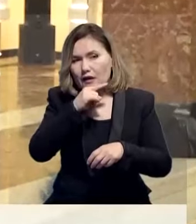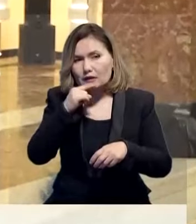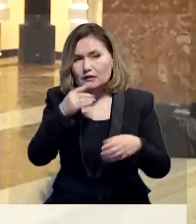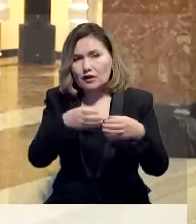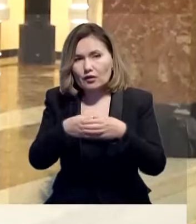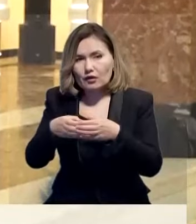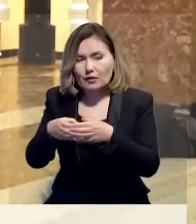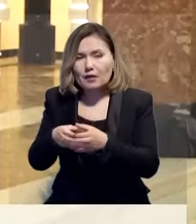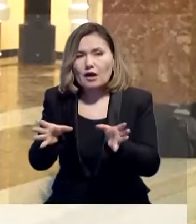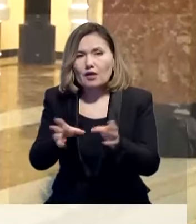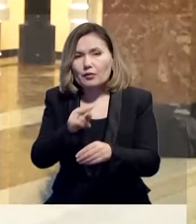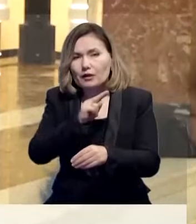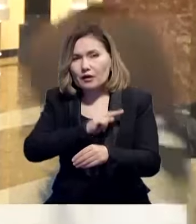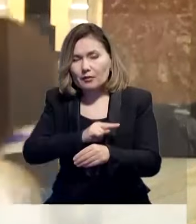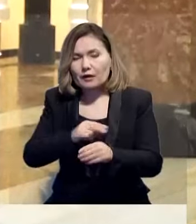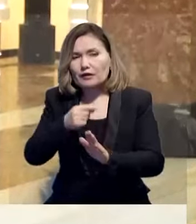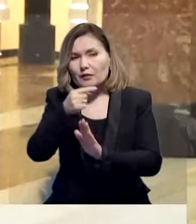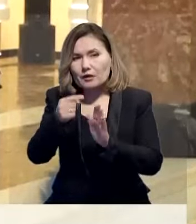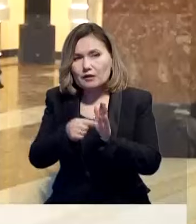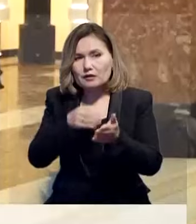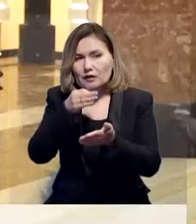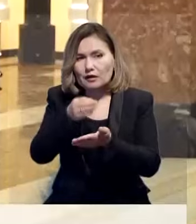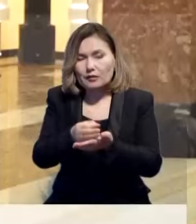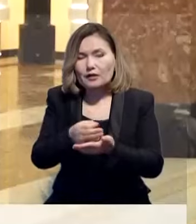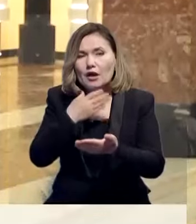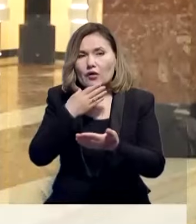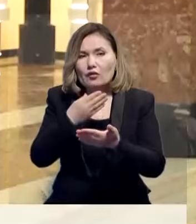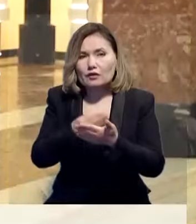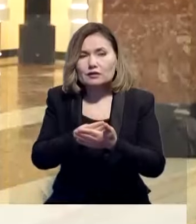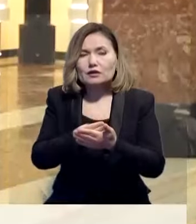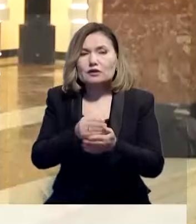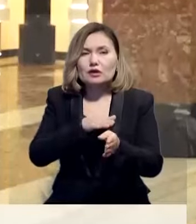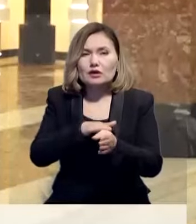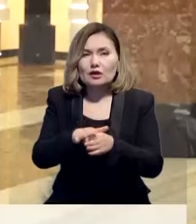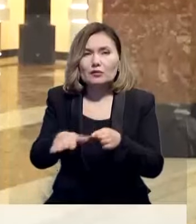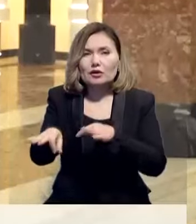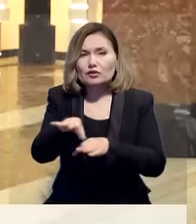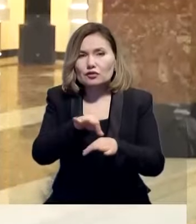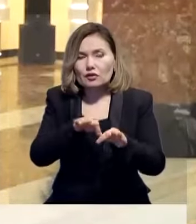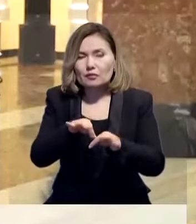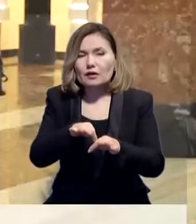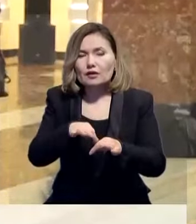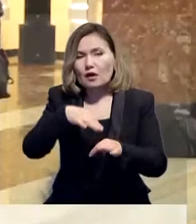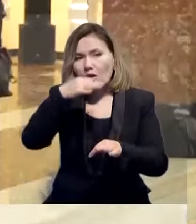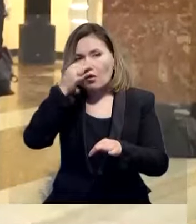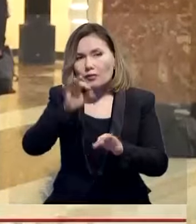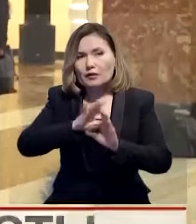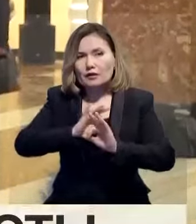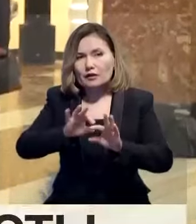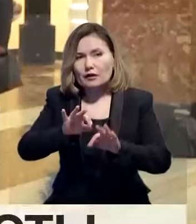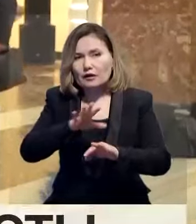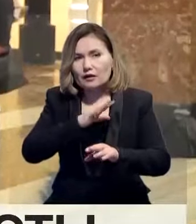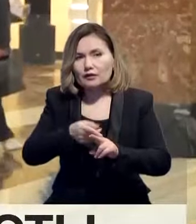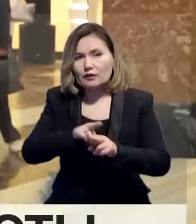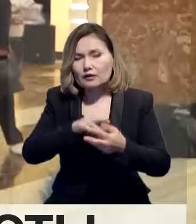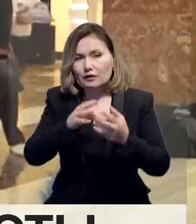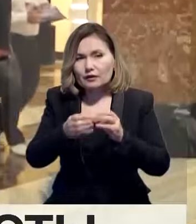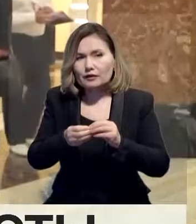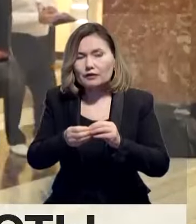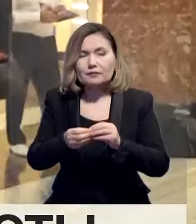арасындағы өзара ынтымақтастық мәселесі, өздерінің жасаватқан жобалар жөнінде тәжірибе бөлісу, сонымен қатар